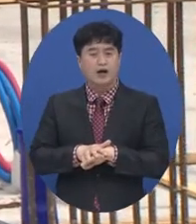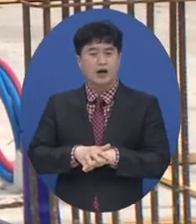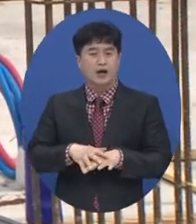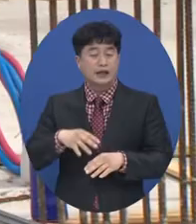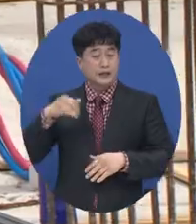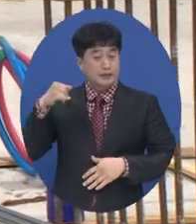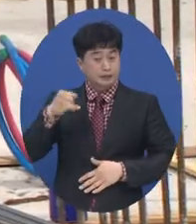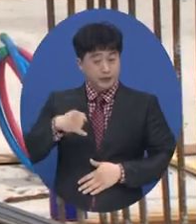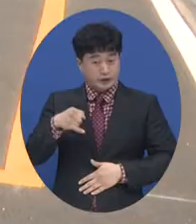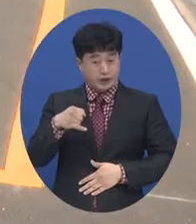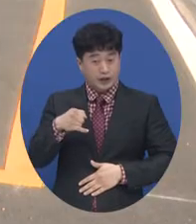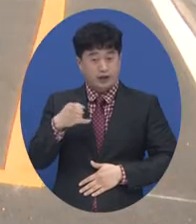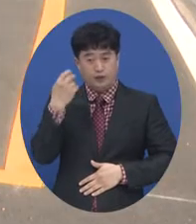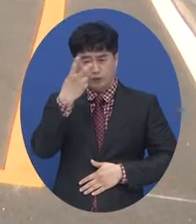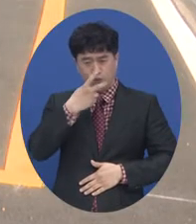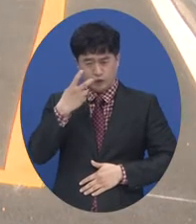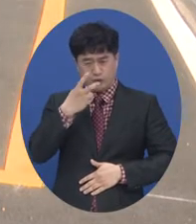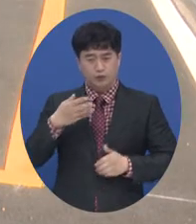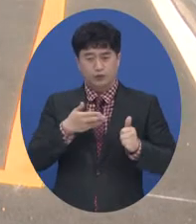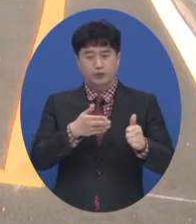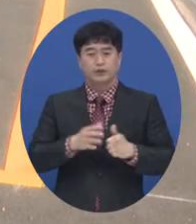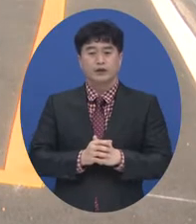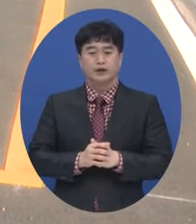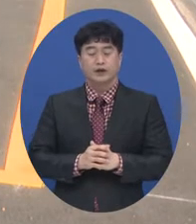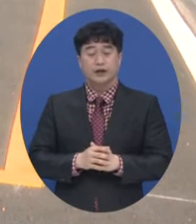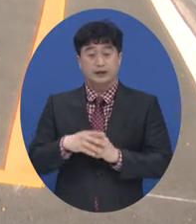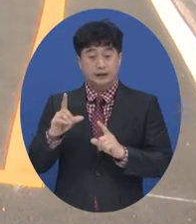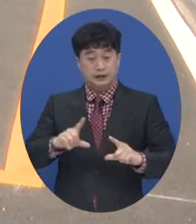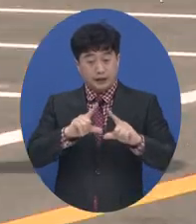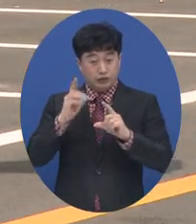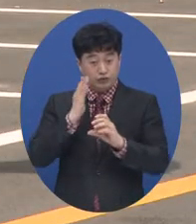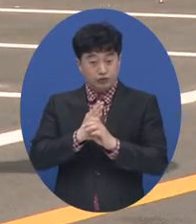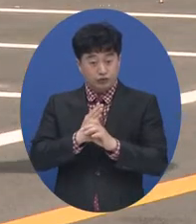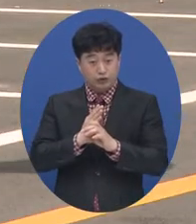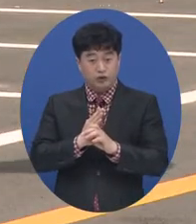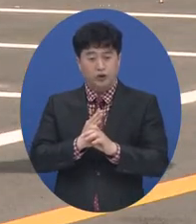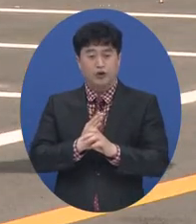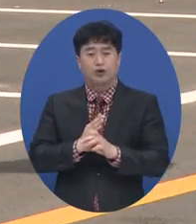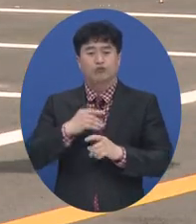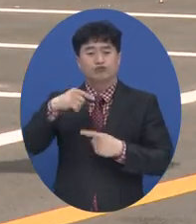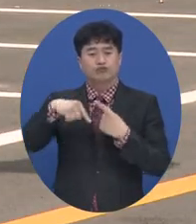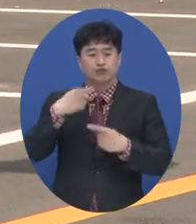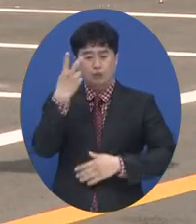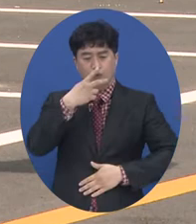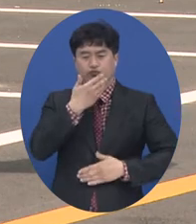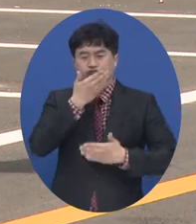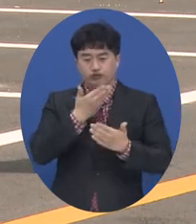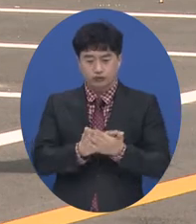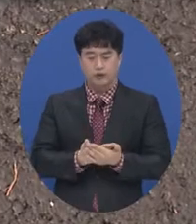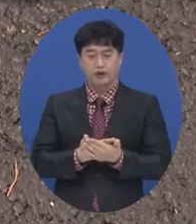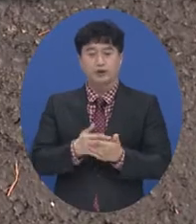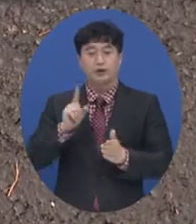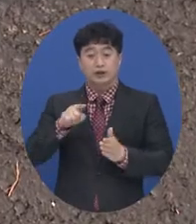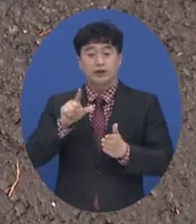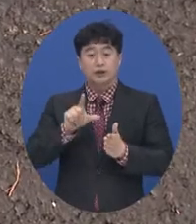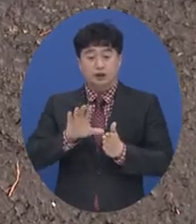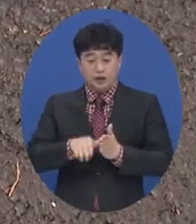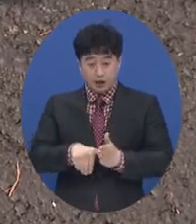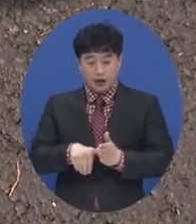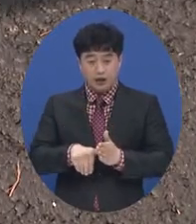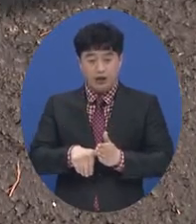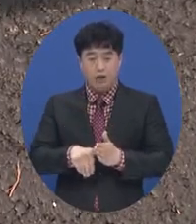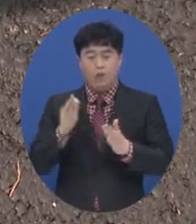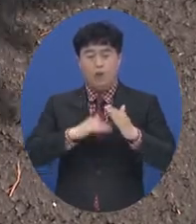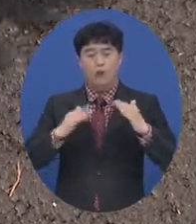등을 점검해 줍니다 입주에 살면서는 운영 관리 부분 중요할 텐데 이 시기는 공동주택 감 사단이